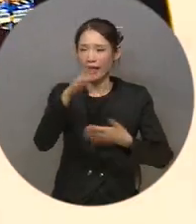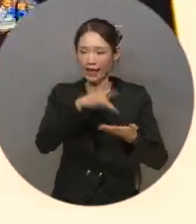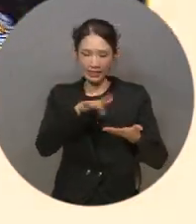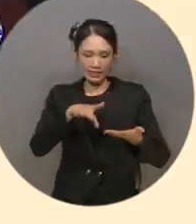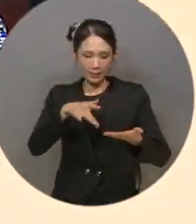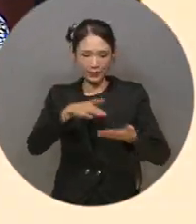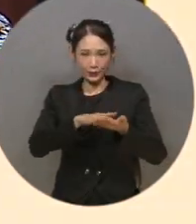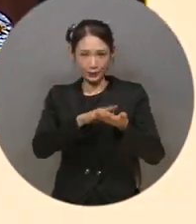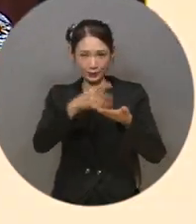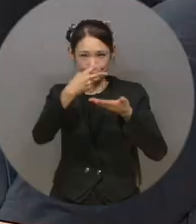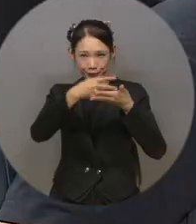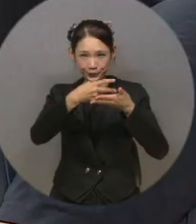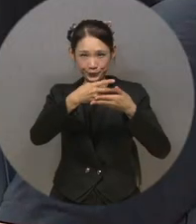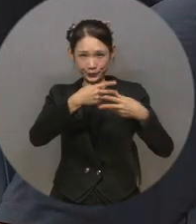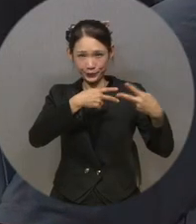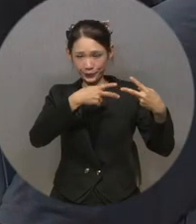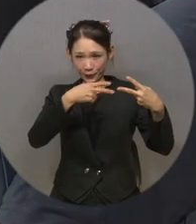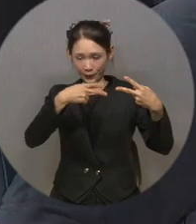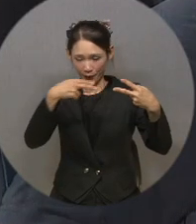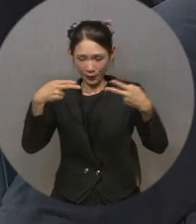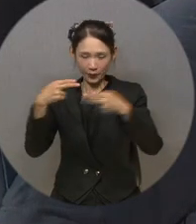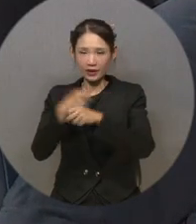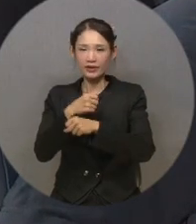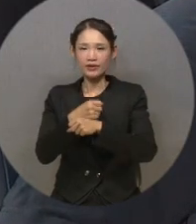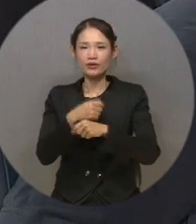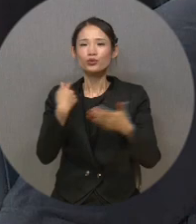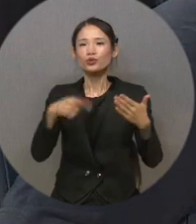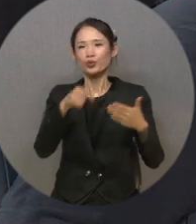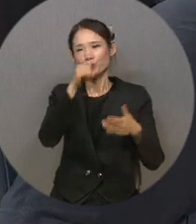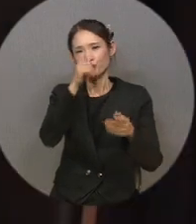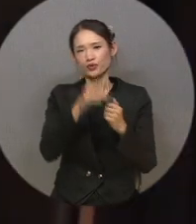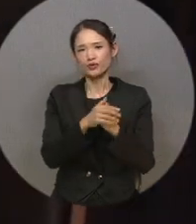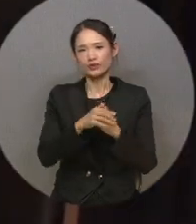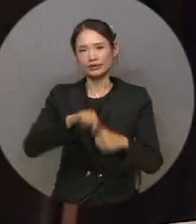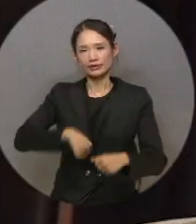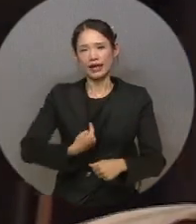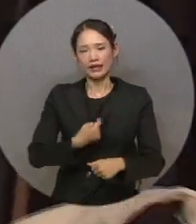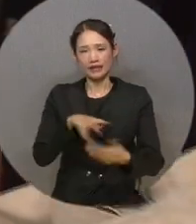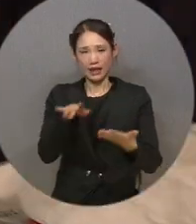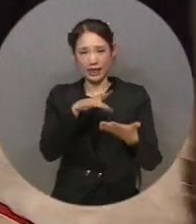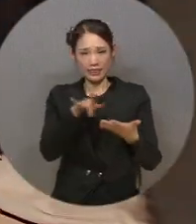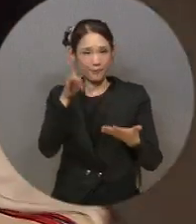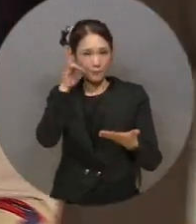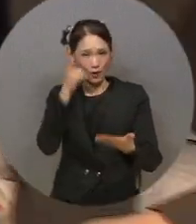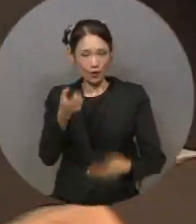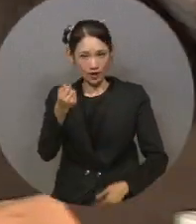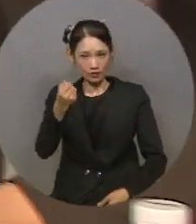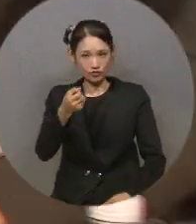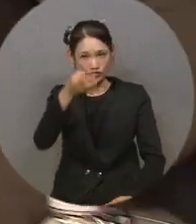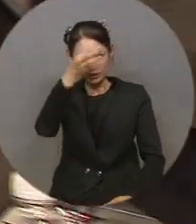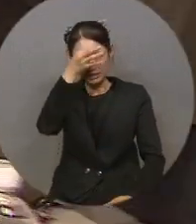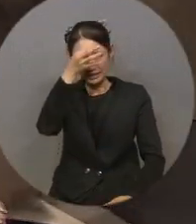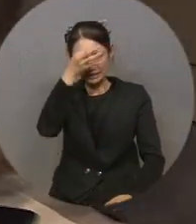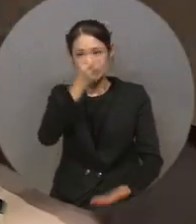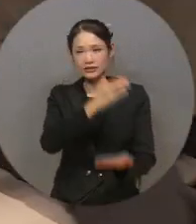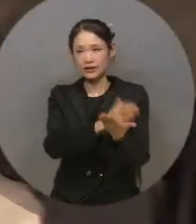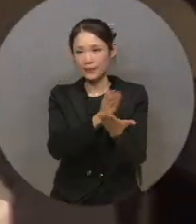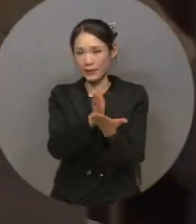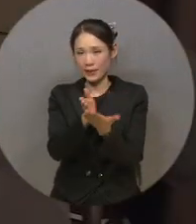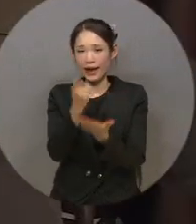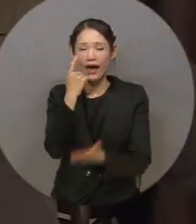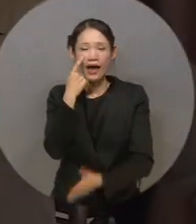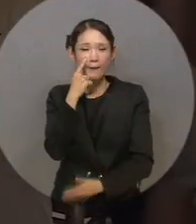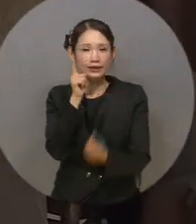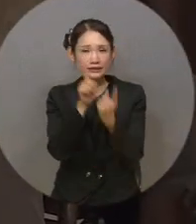촬영하는 방법에 대한 교육이 이루어졌습니다. 교육생들은 자신들의 스마트폰을 꺼내 여러 기능을 조작해보고